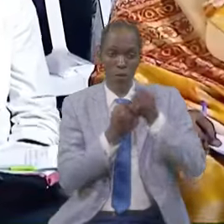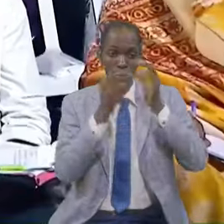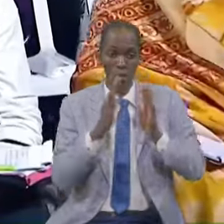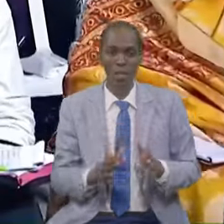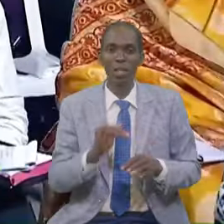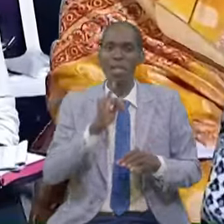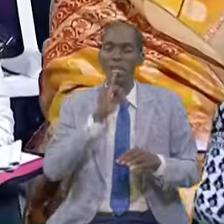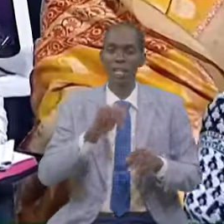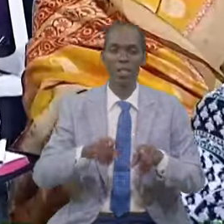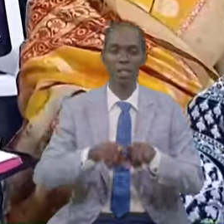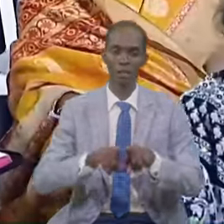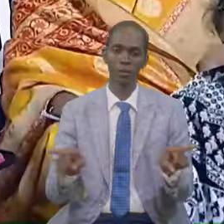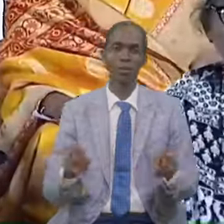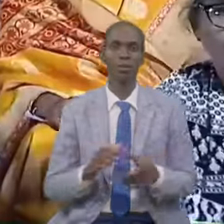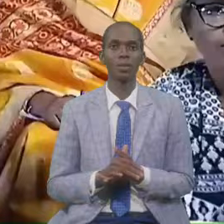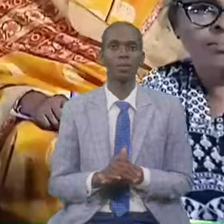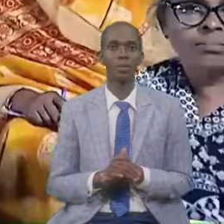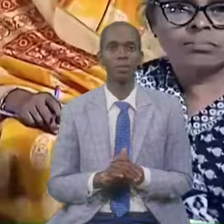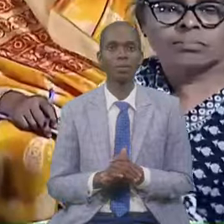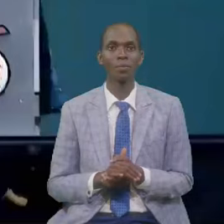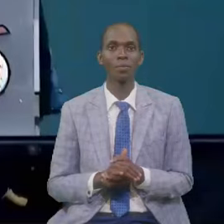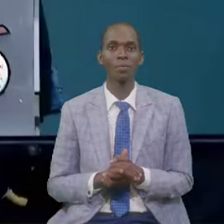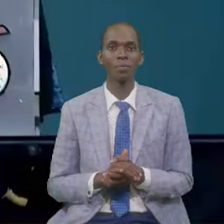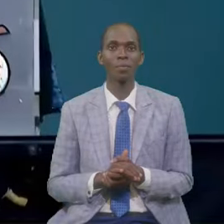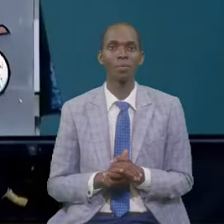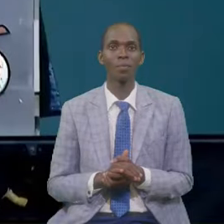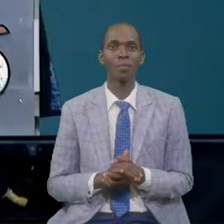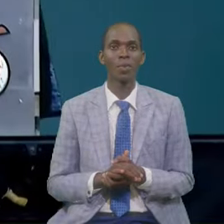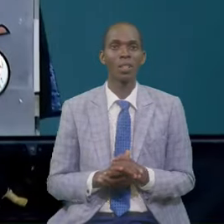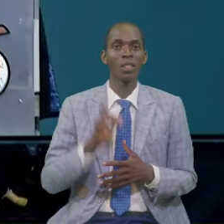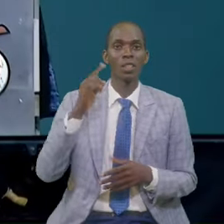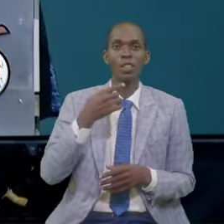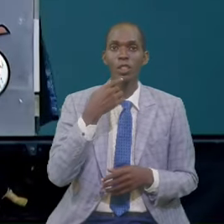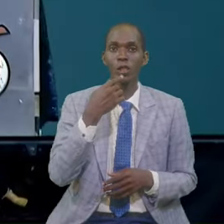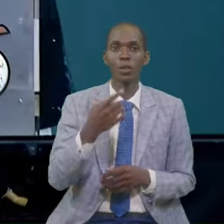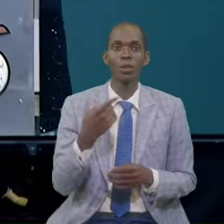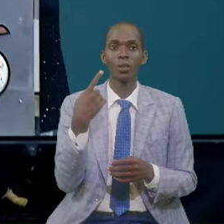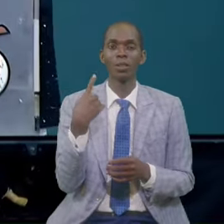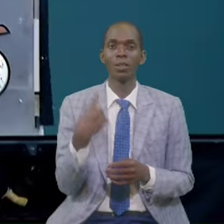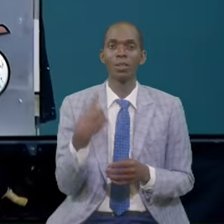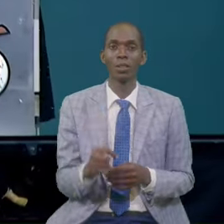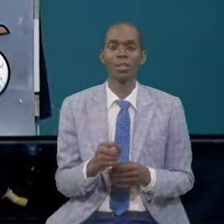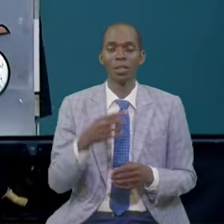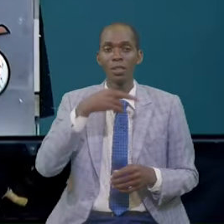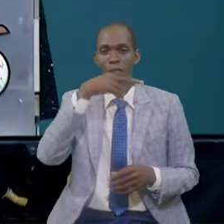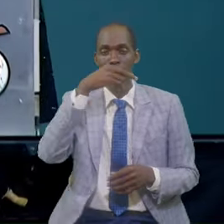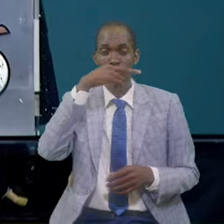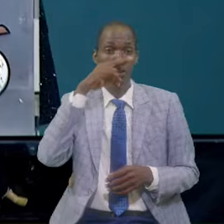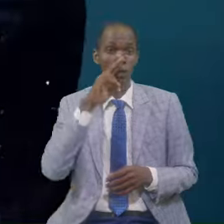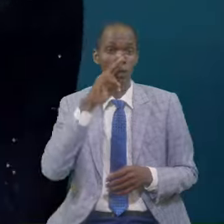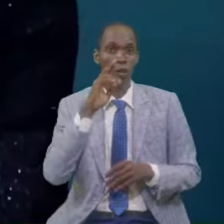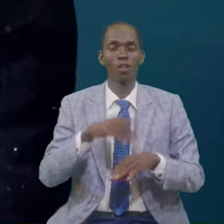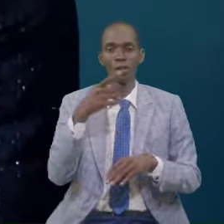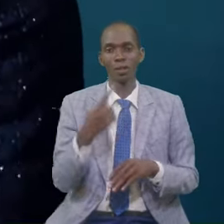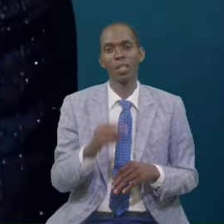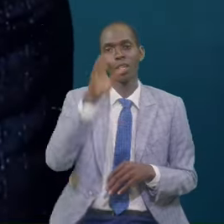న్యాయవాది అయిన యేసయితే చాలా విభిన్నమైన వాడు. He told the thief on the cross. ఆయన సిలువలో ఉన్న దొంగతో చెప్పాడు. The